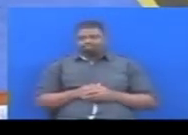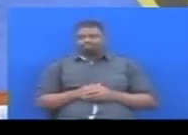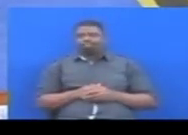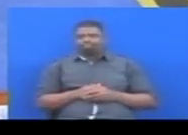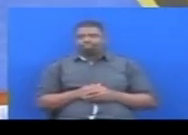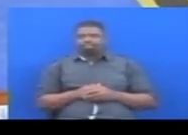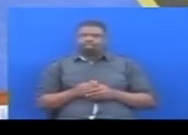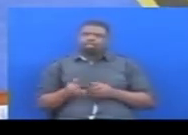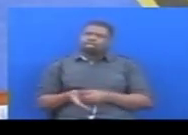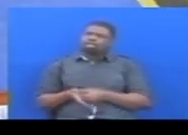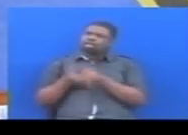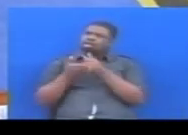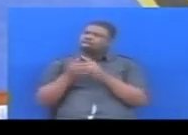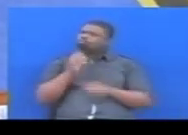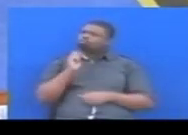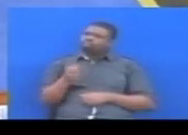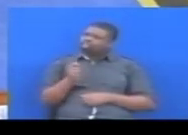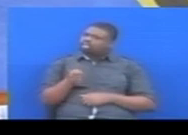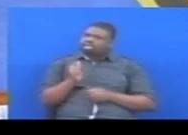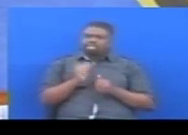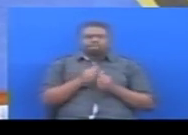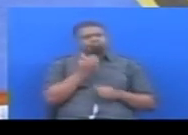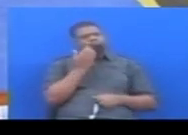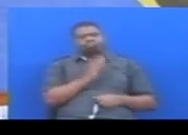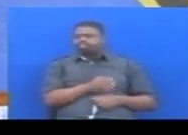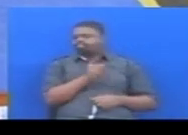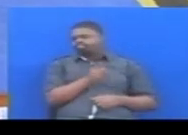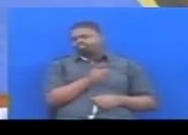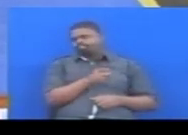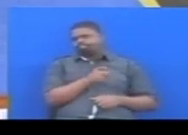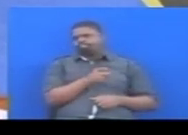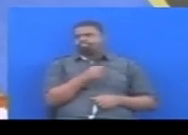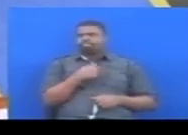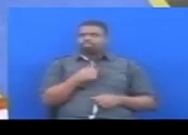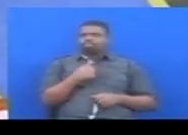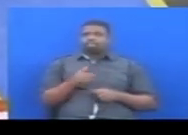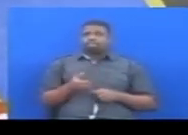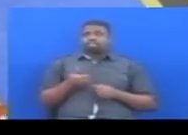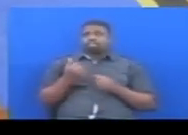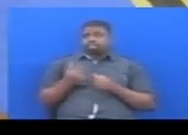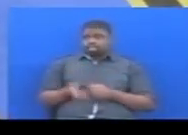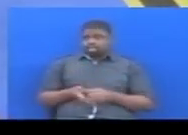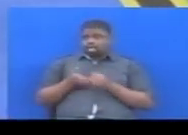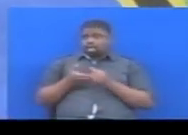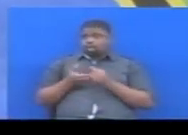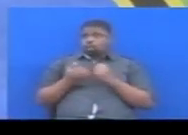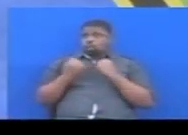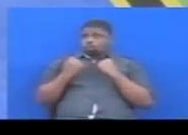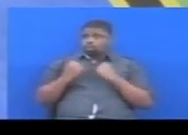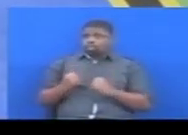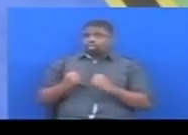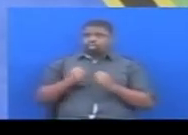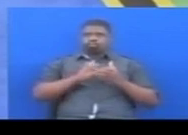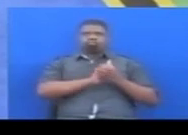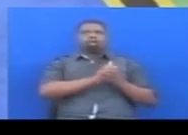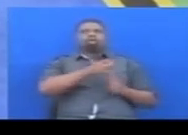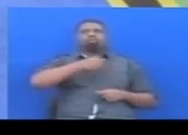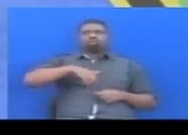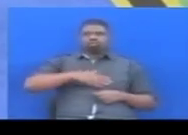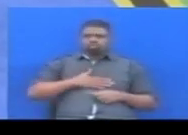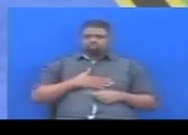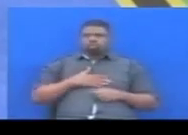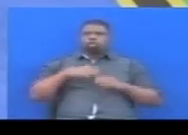Naibu Spika, hili ni jambo muhimu sana ambalo linatusaidia kuimarisha muungano wetu, na lazima nikiri kwamba katika